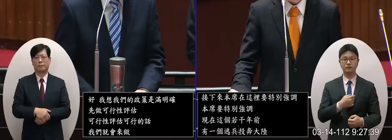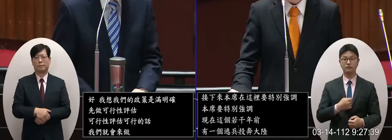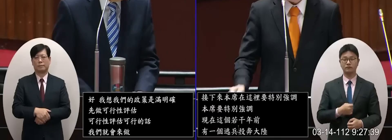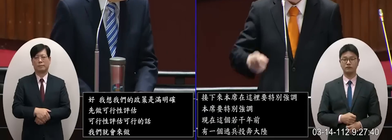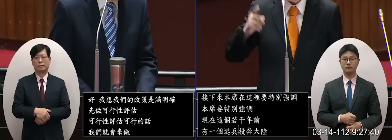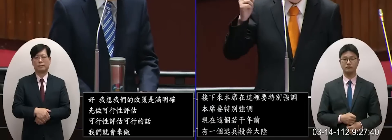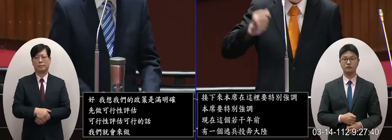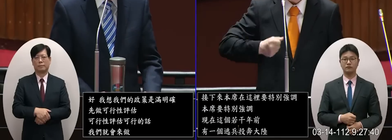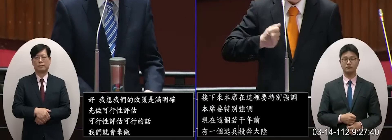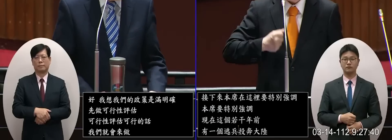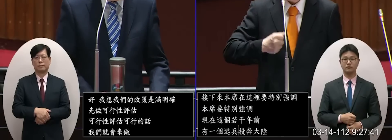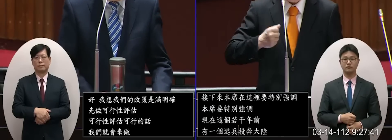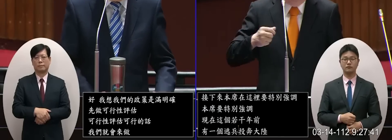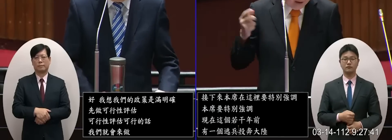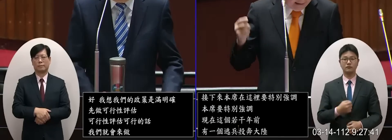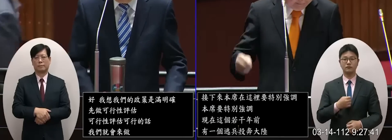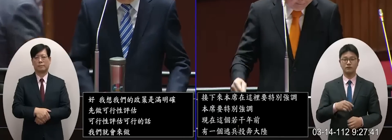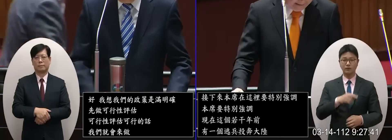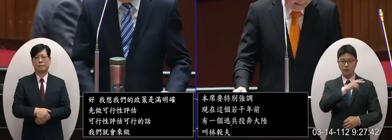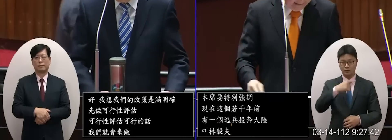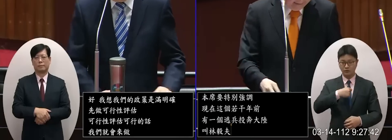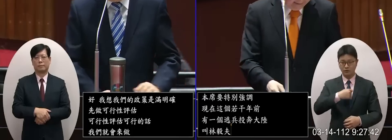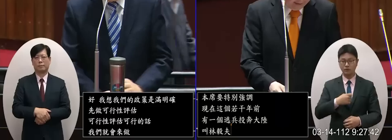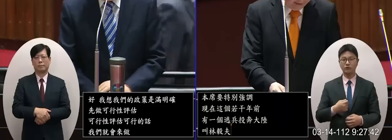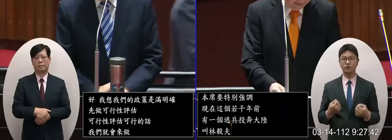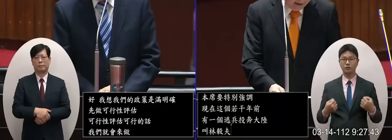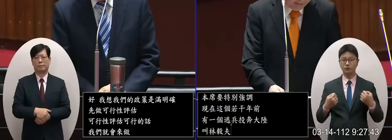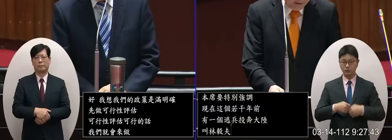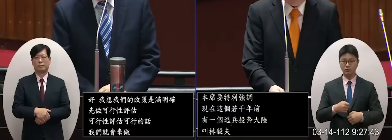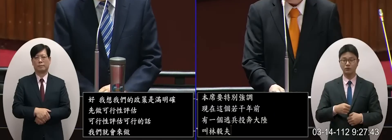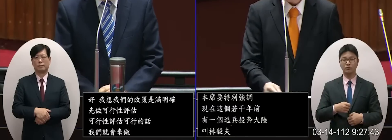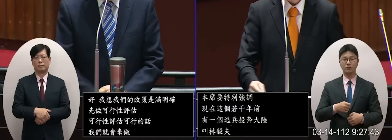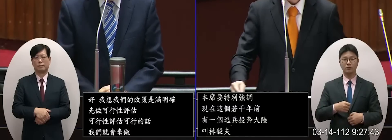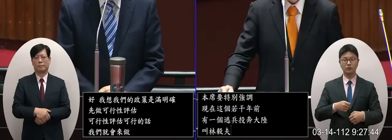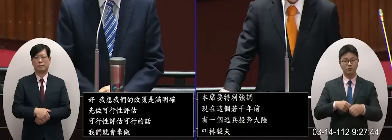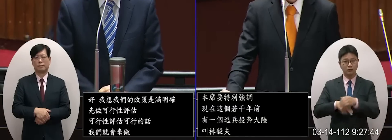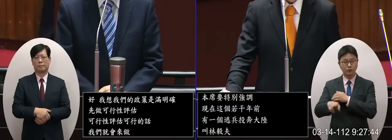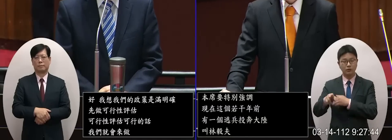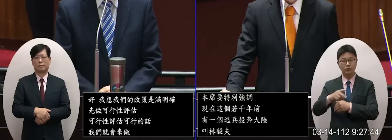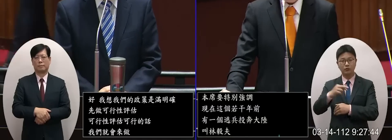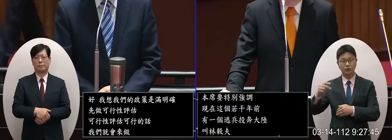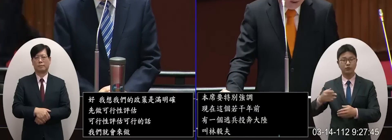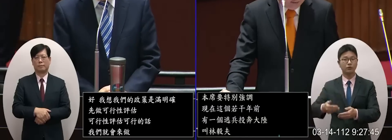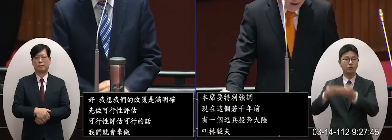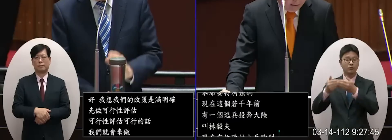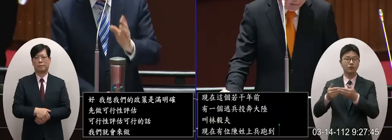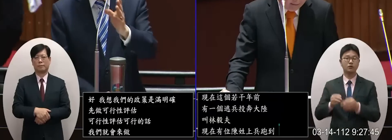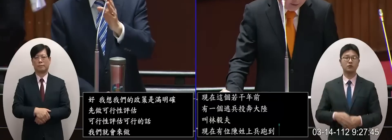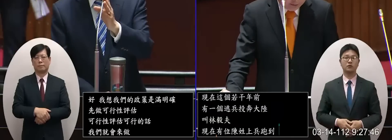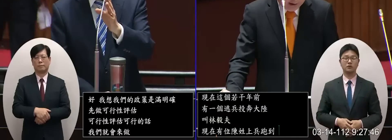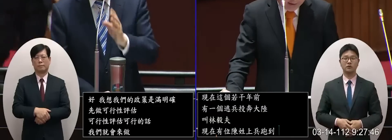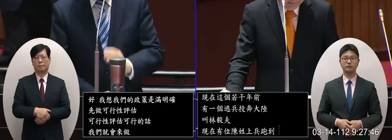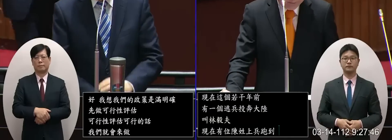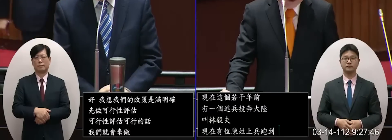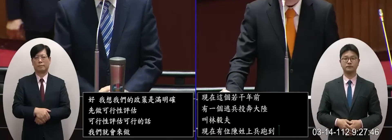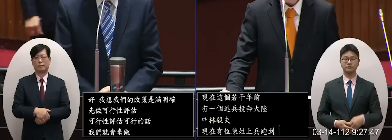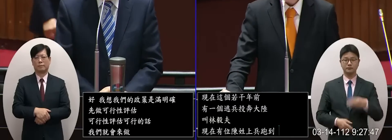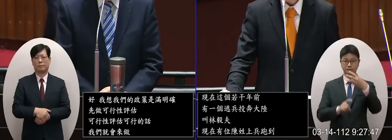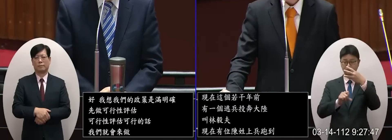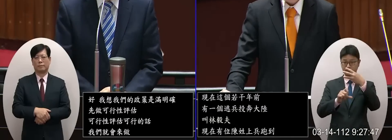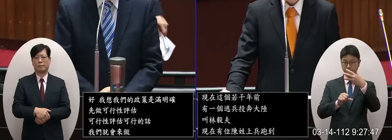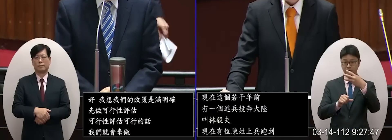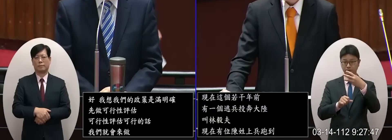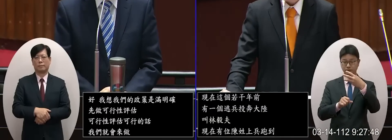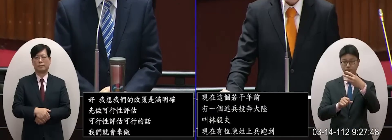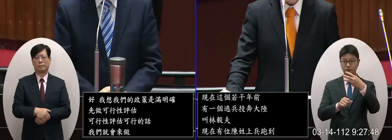这个防卫衣穿着这个泳衣啊，这个逃生衣跑到大陆去了哈。15号就